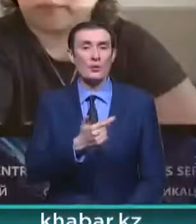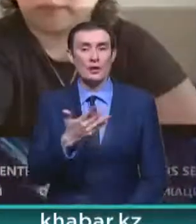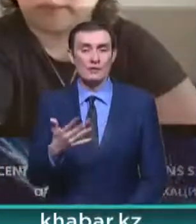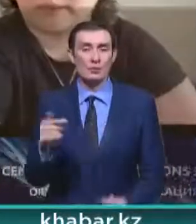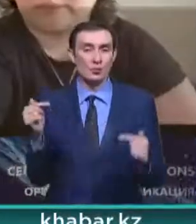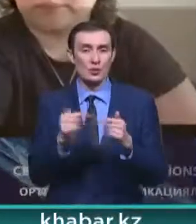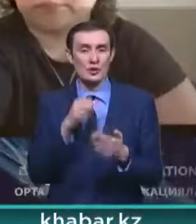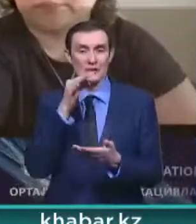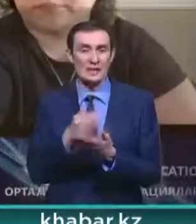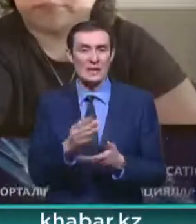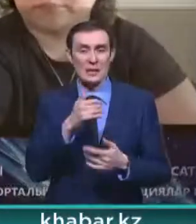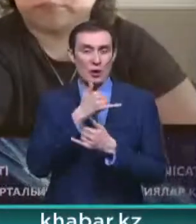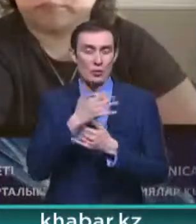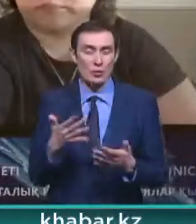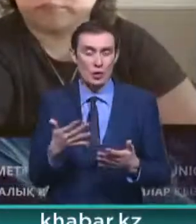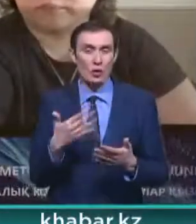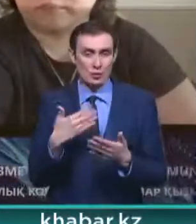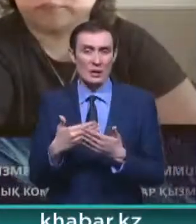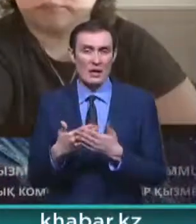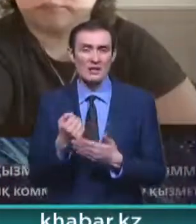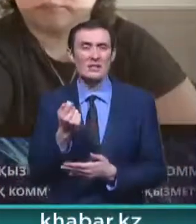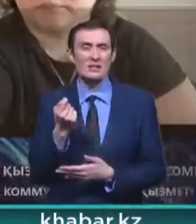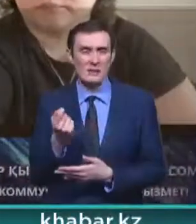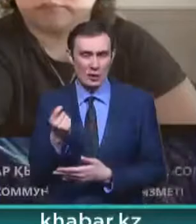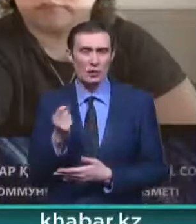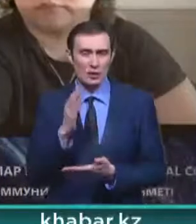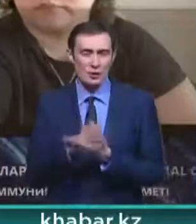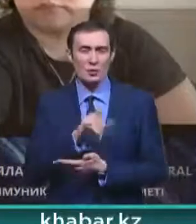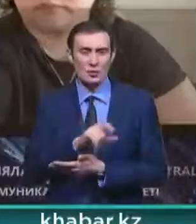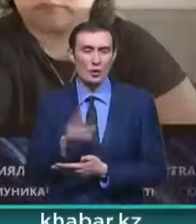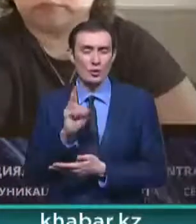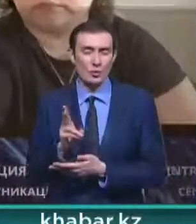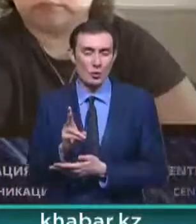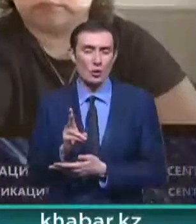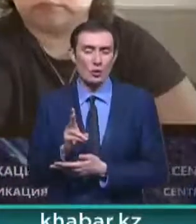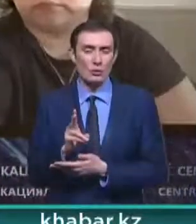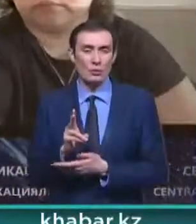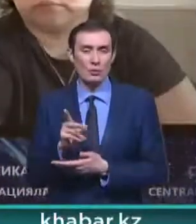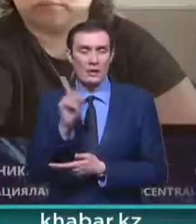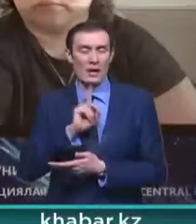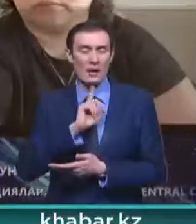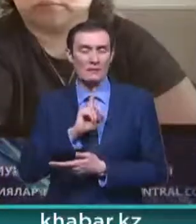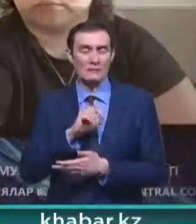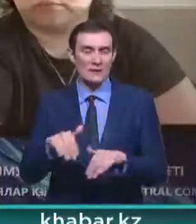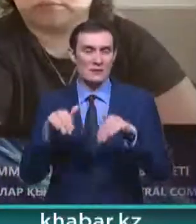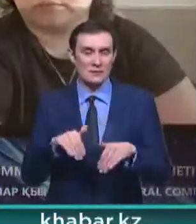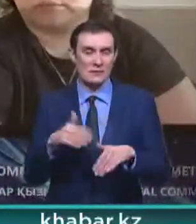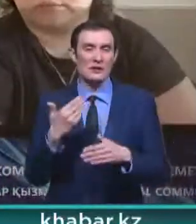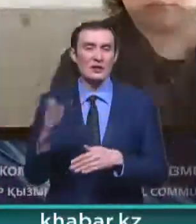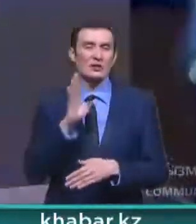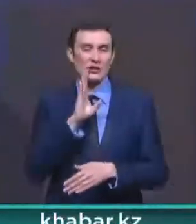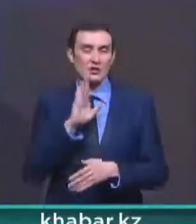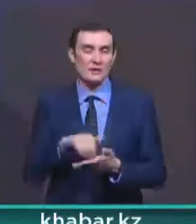точно я вам сейчас сказать не могу, но это действительно небольшое количество медицинских работников. В основном это